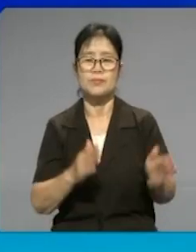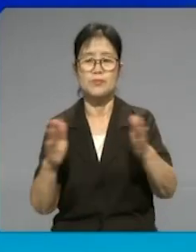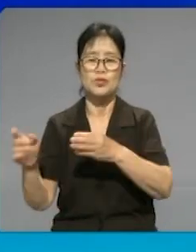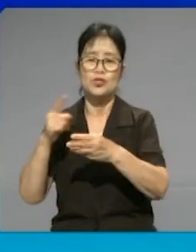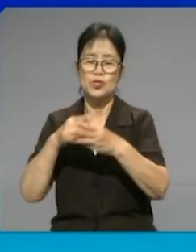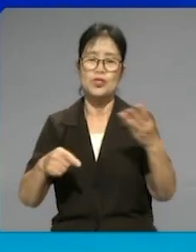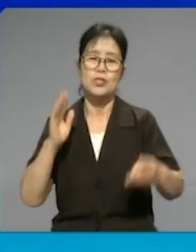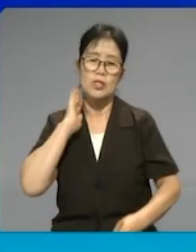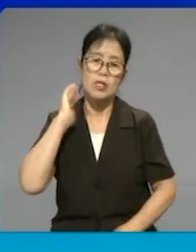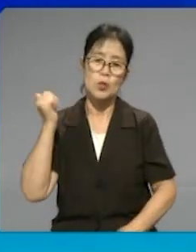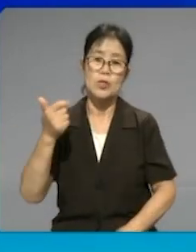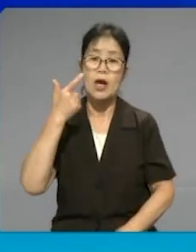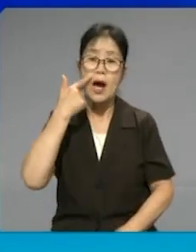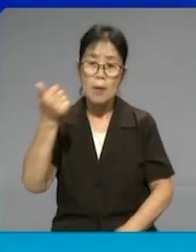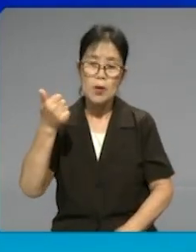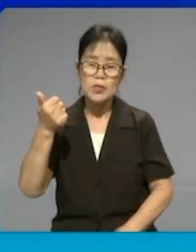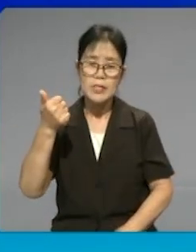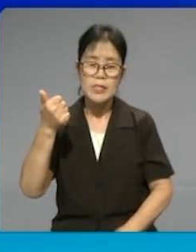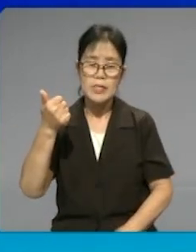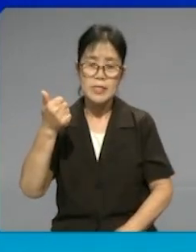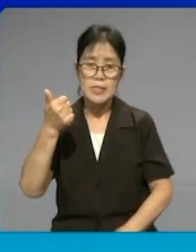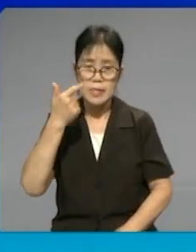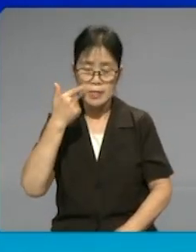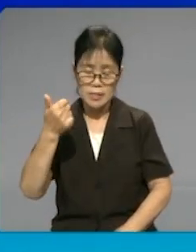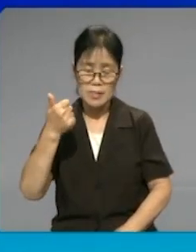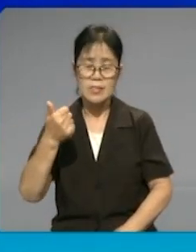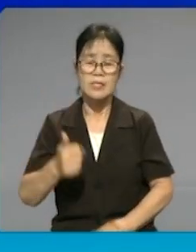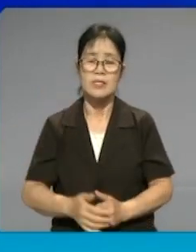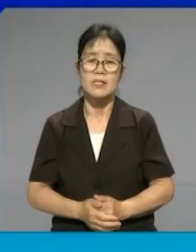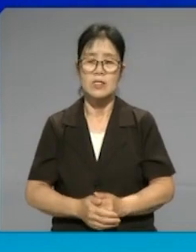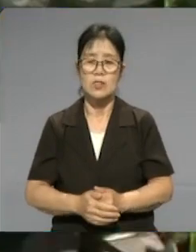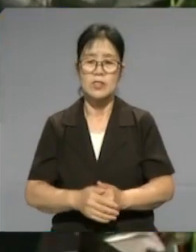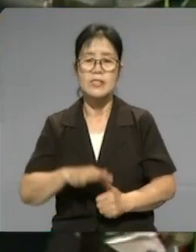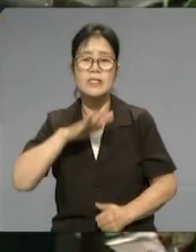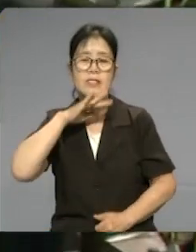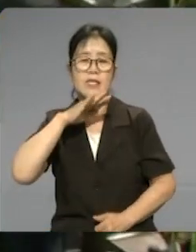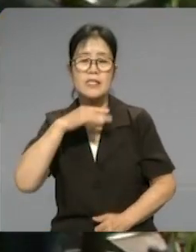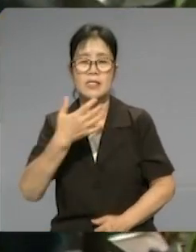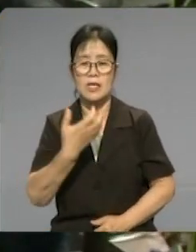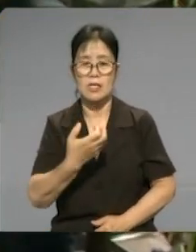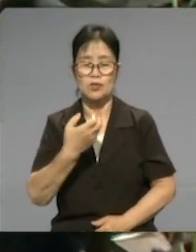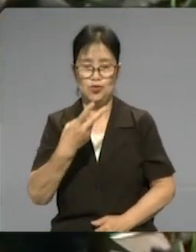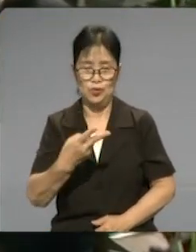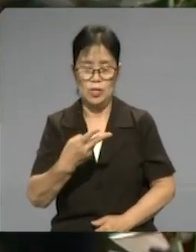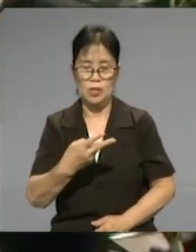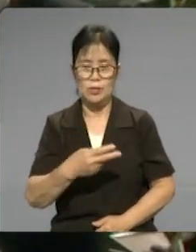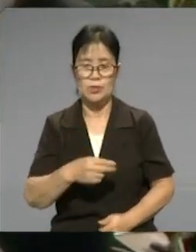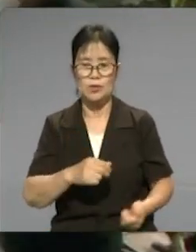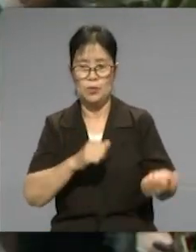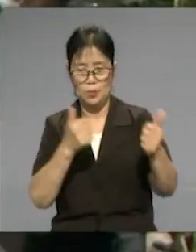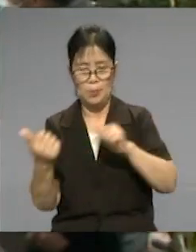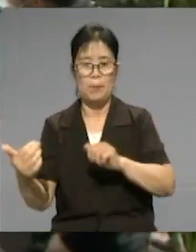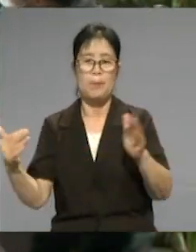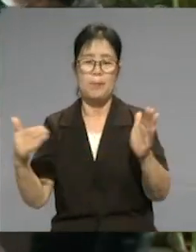윤석열 대통령의 부친 윤기중 연세대 명예교수가 향년 92살을 일기로